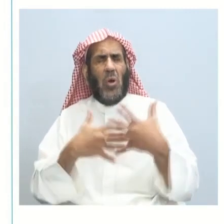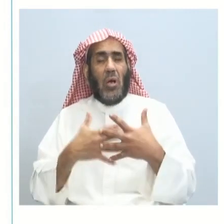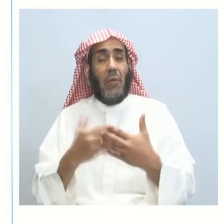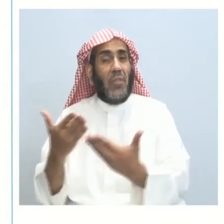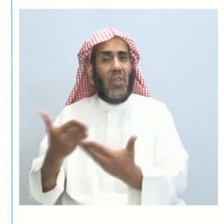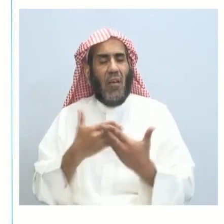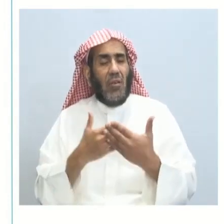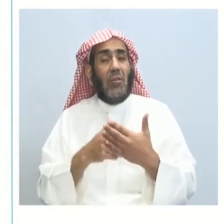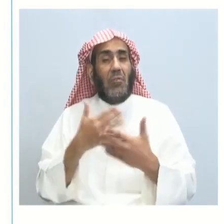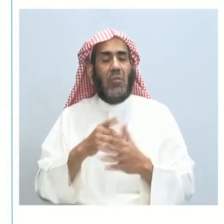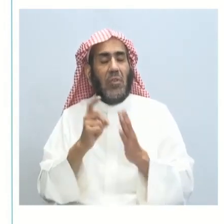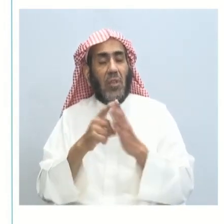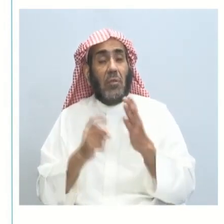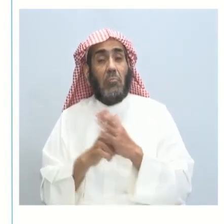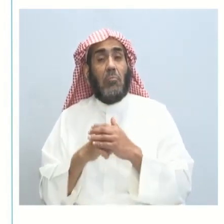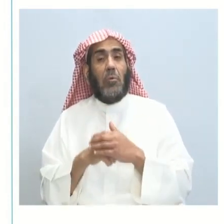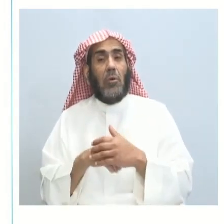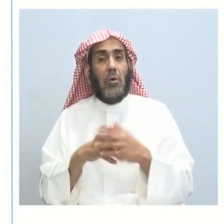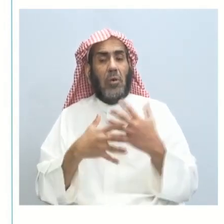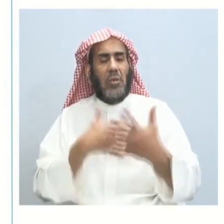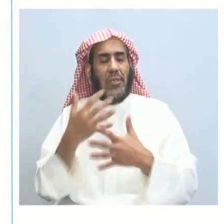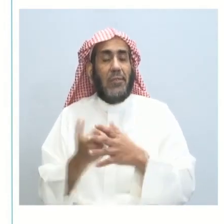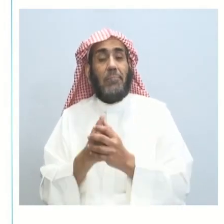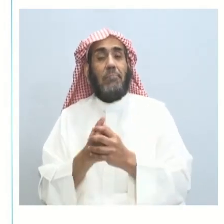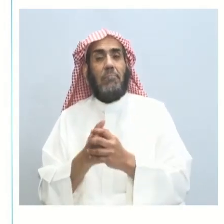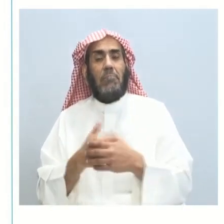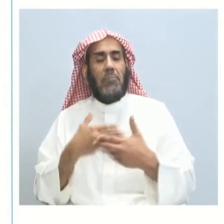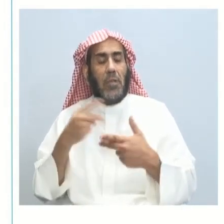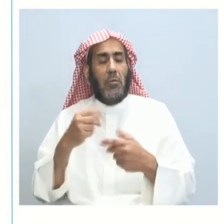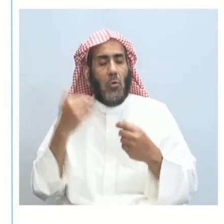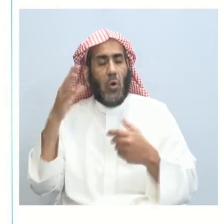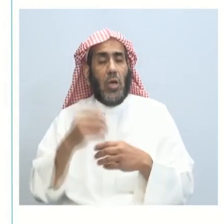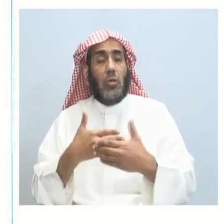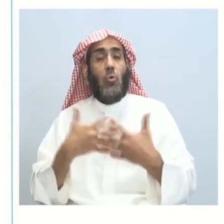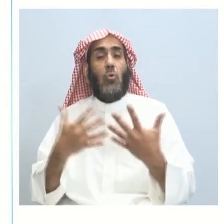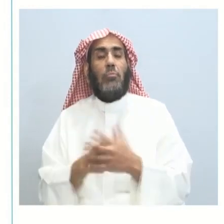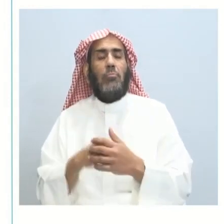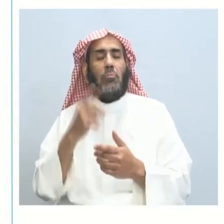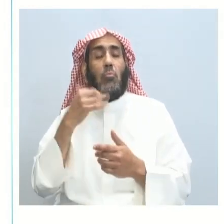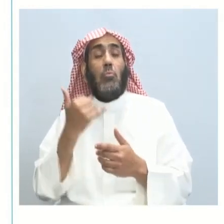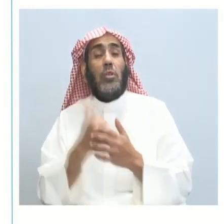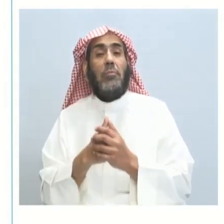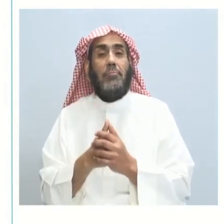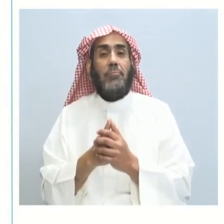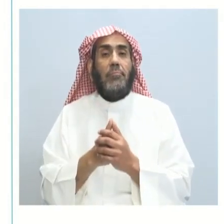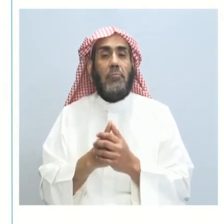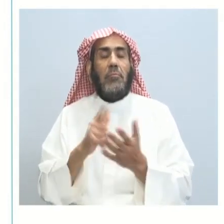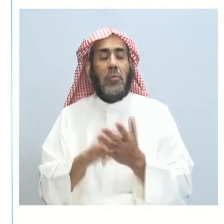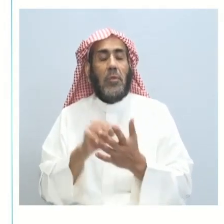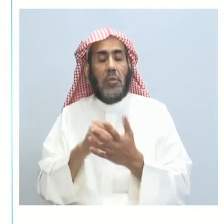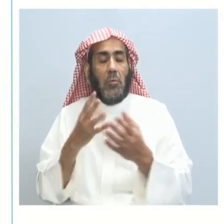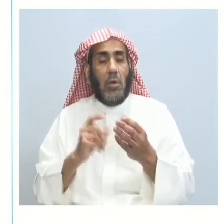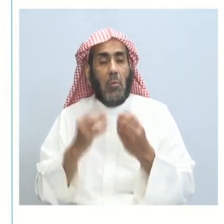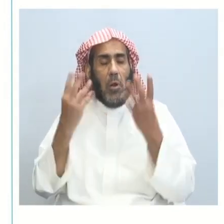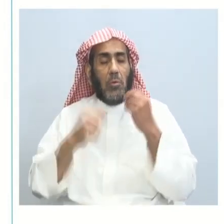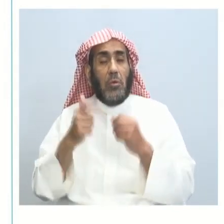الضيافه مشاكل في التنظيم مشاكل في تلبيه توقعات الحضور لذلك مهم جدا ان نجمع المعلومه